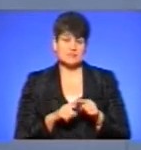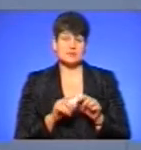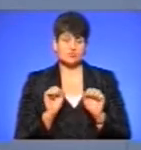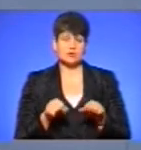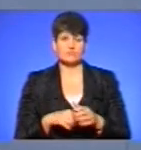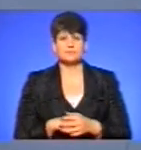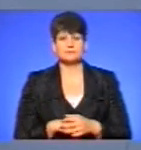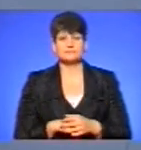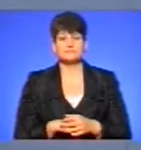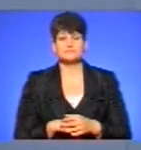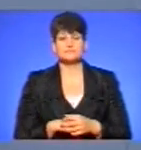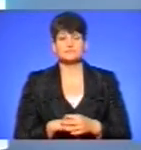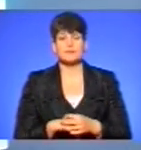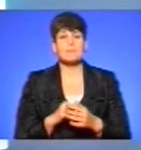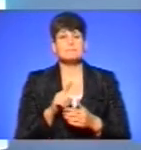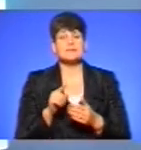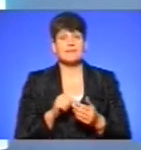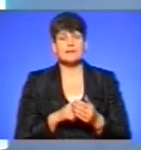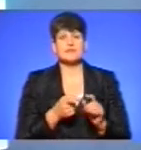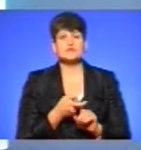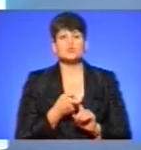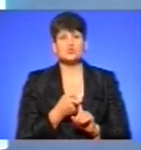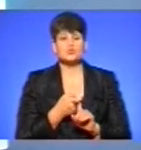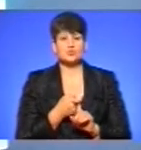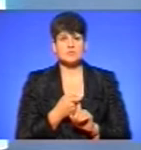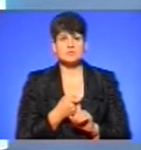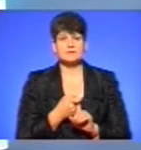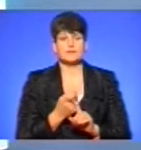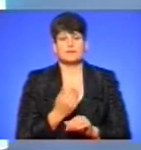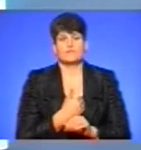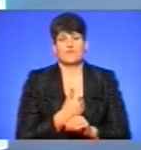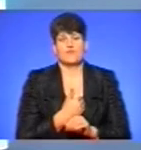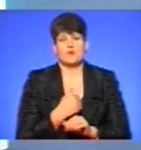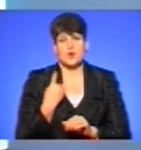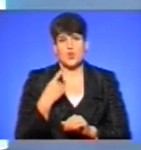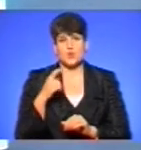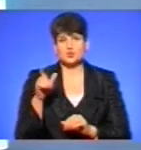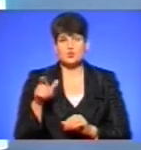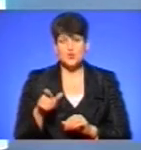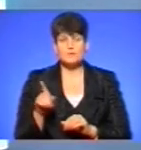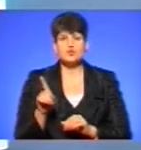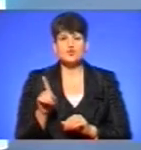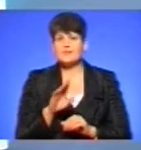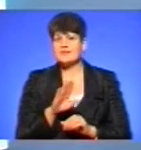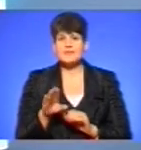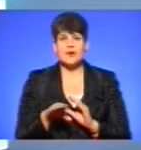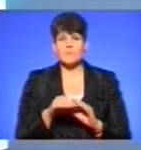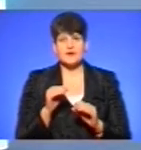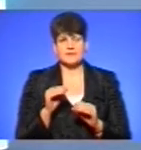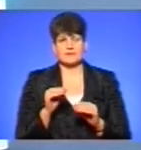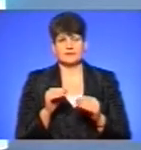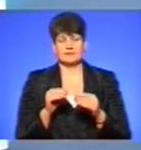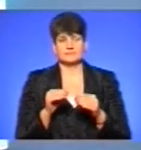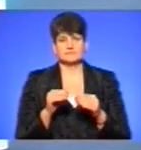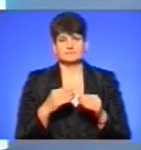можливо. Питання, яке стосується волі особи на те, щоб не обирати ID-картку, якщо в